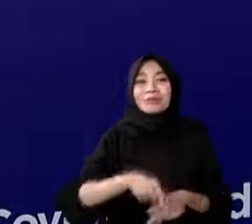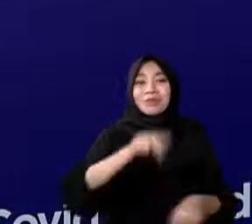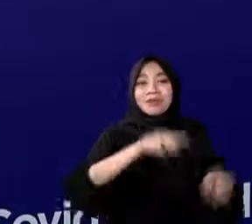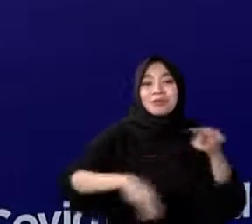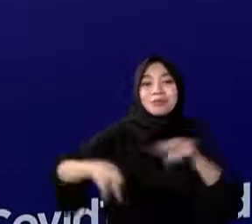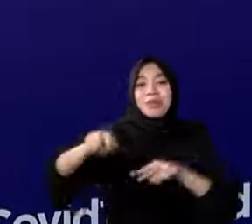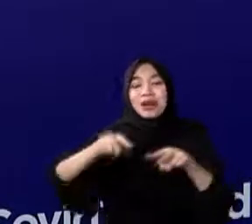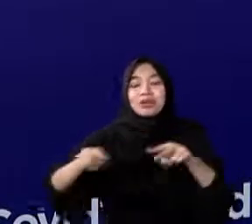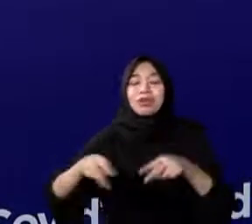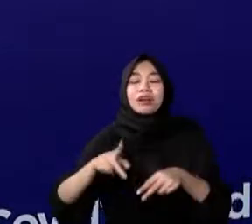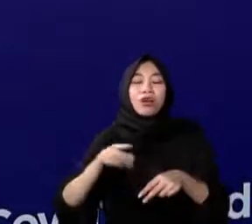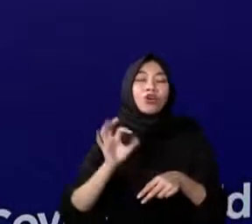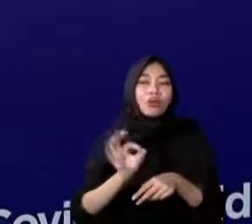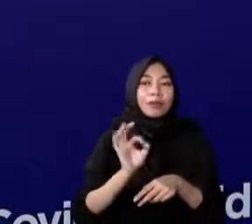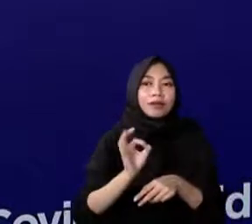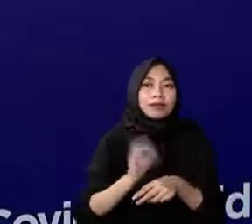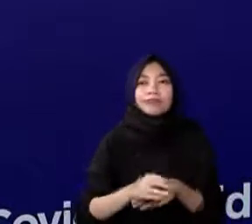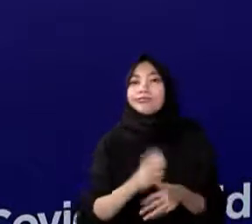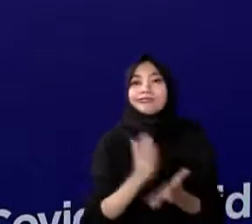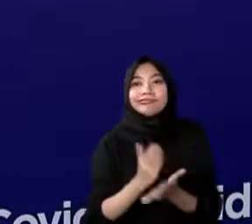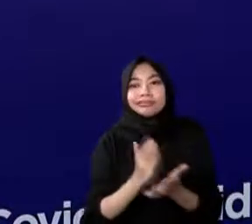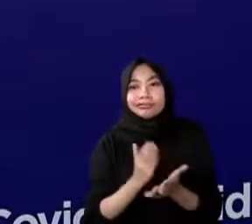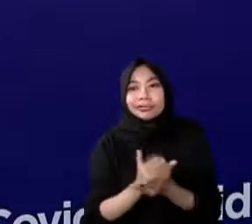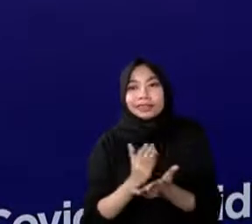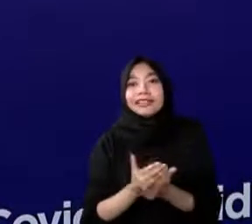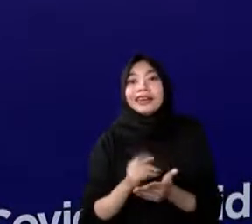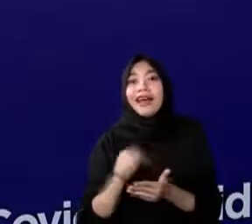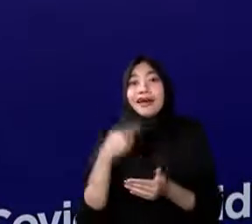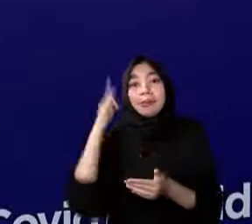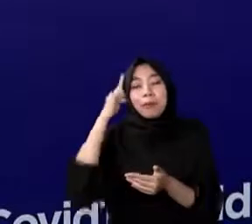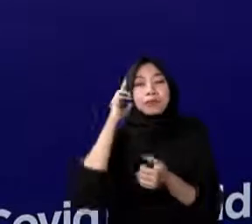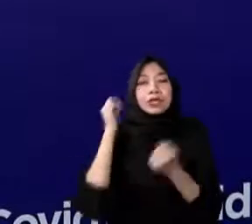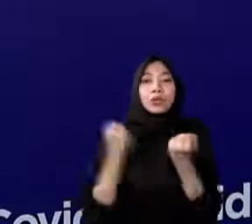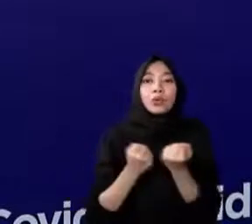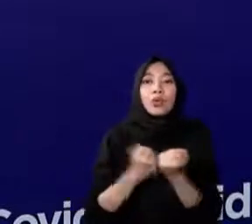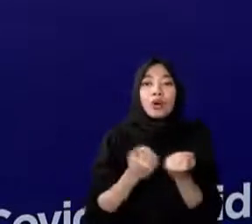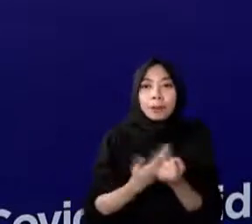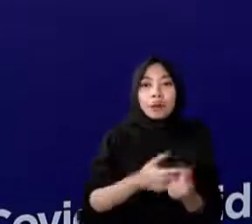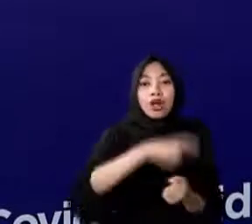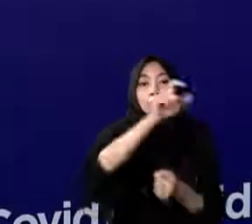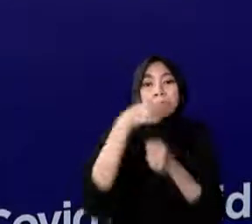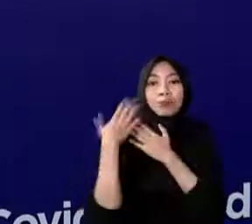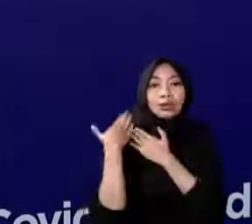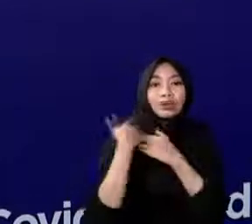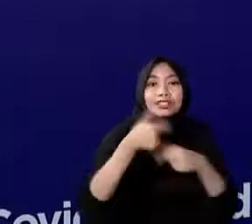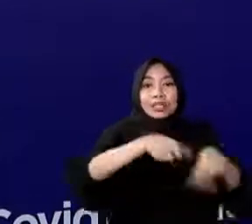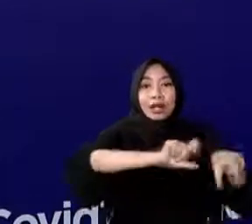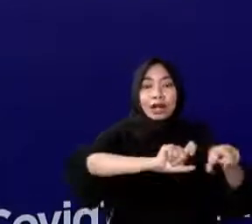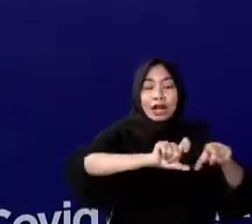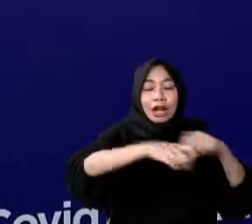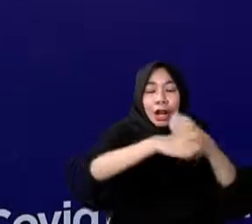harus memiliki support seperti insentif yang diberikan untuk laboran yang bekerja pada saat libur